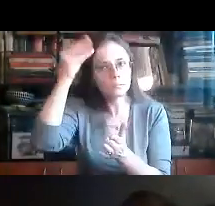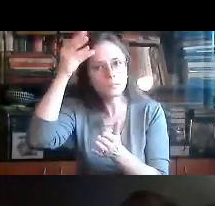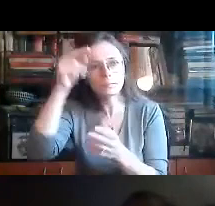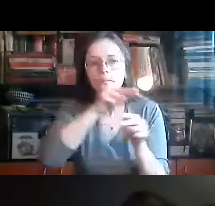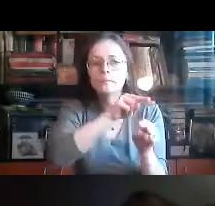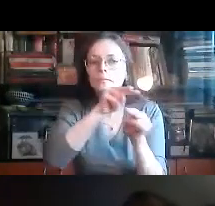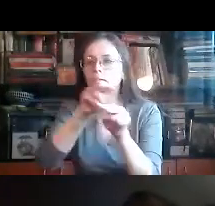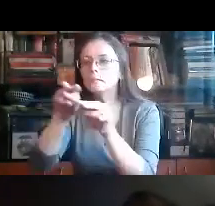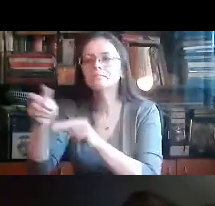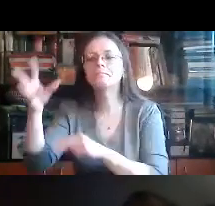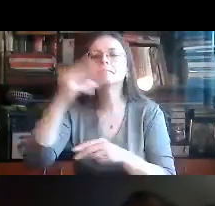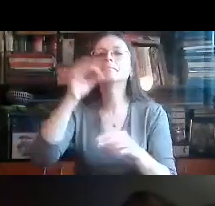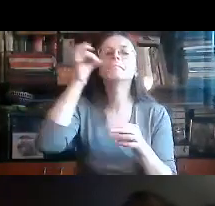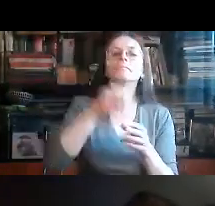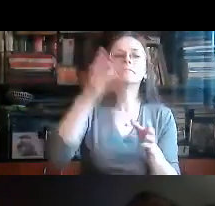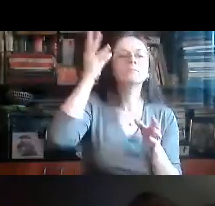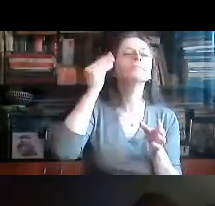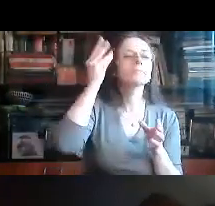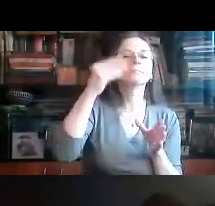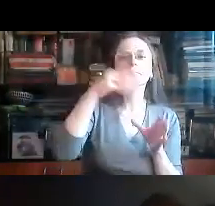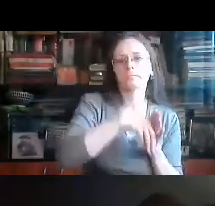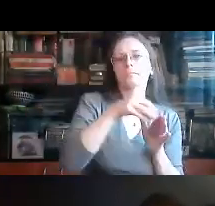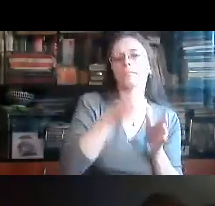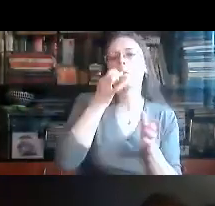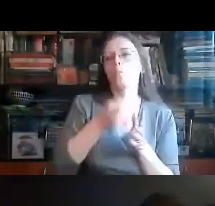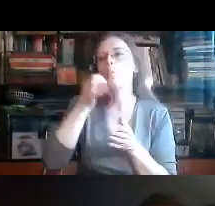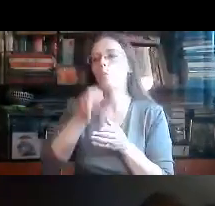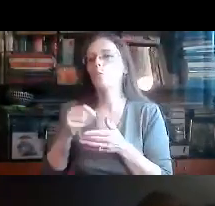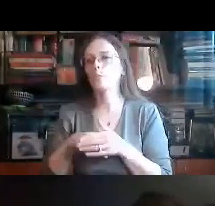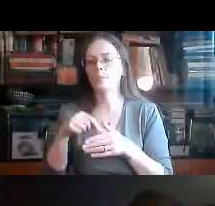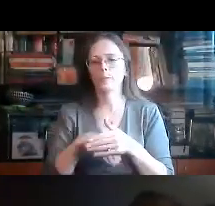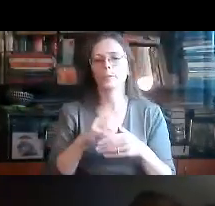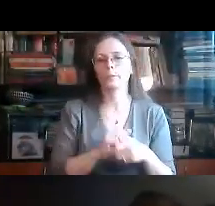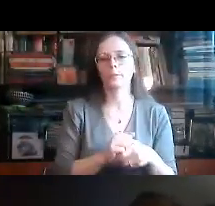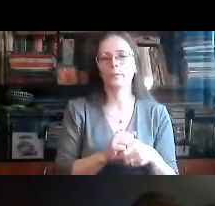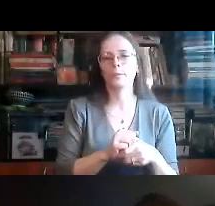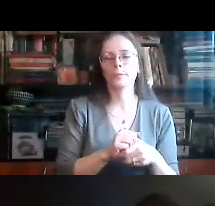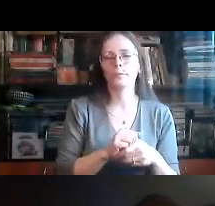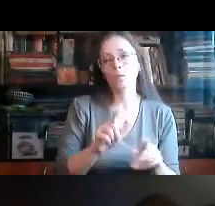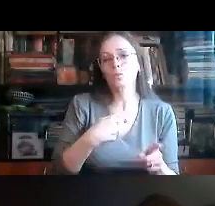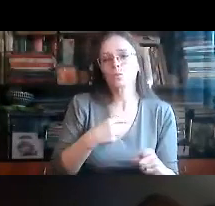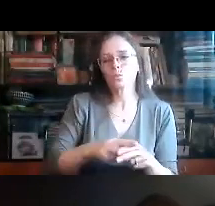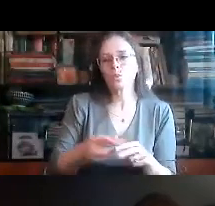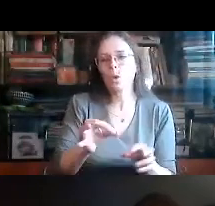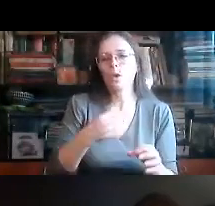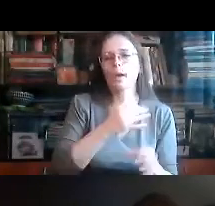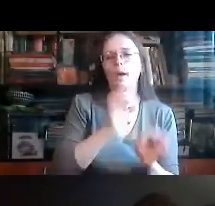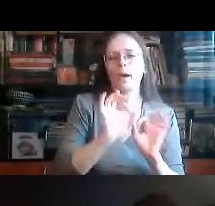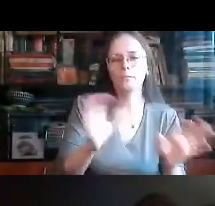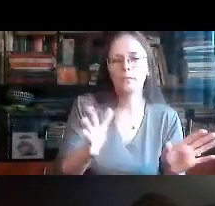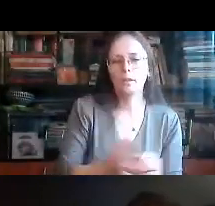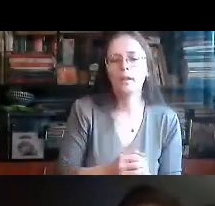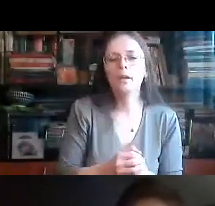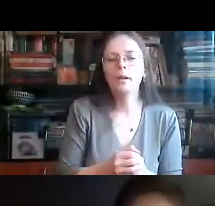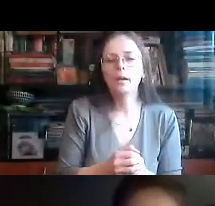этот опыт. Ну вот, собственно, все, что я хотела сказать. Пока. Спасибо. Спасибо, Валентина. Я вспомнила, что